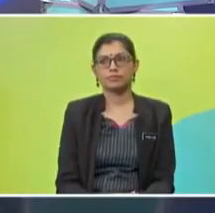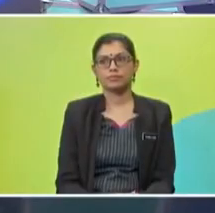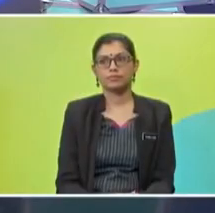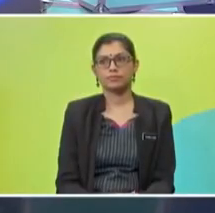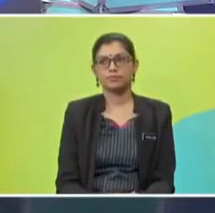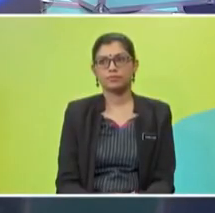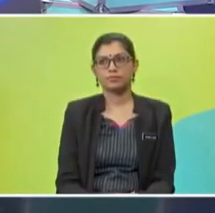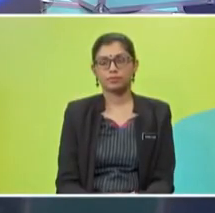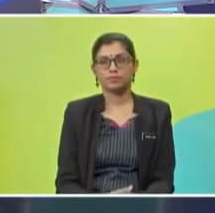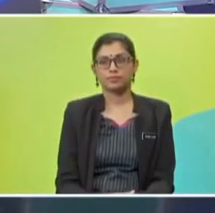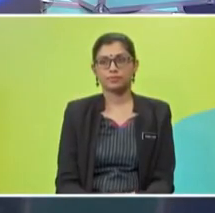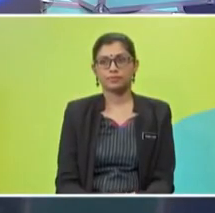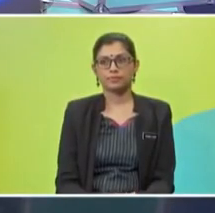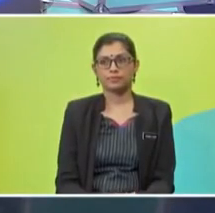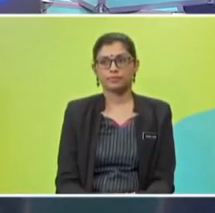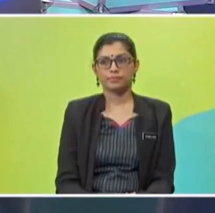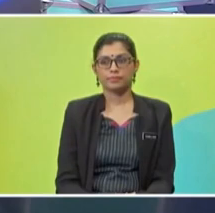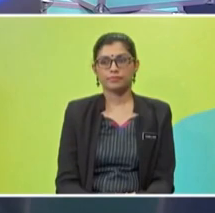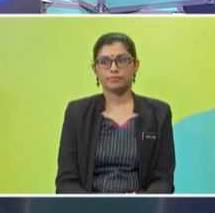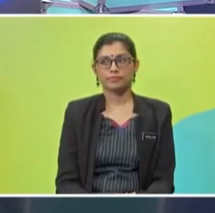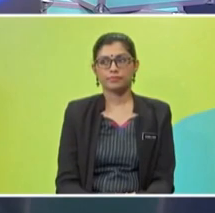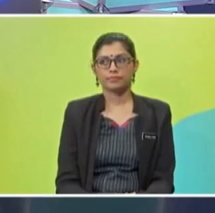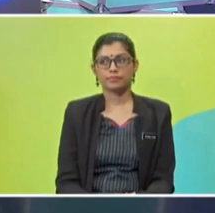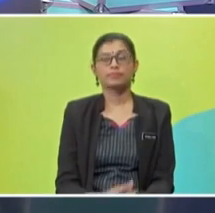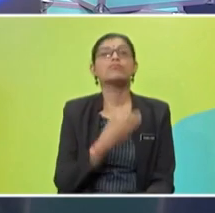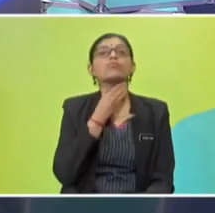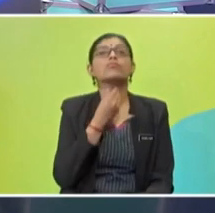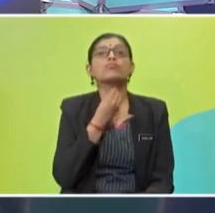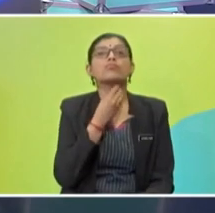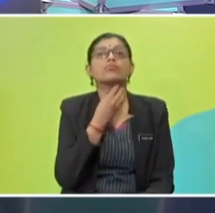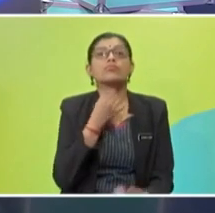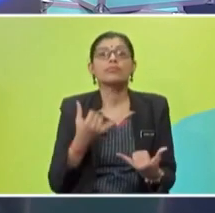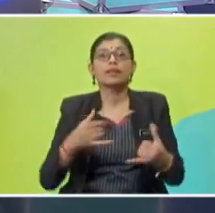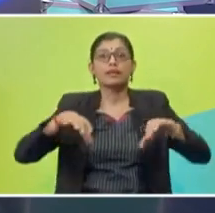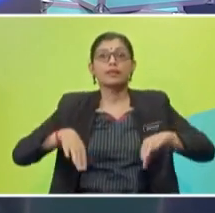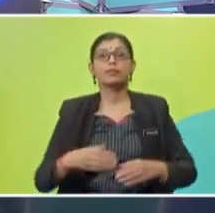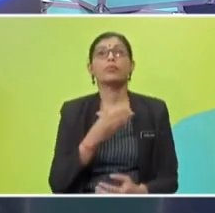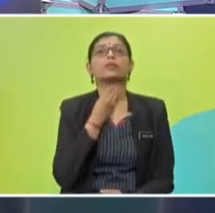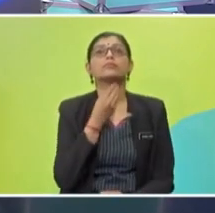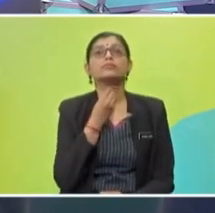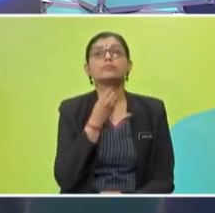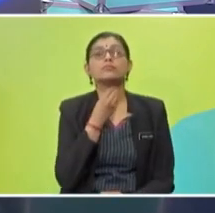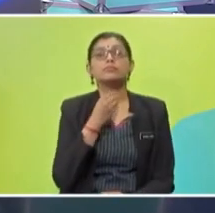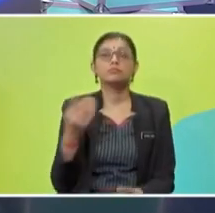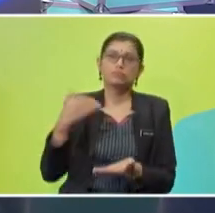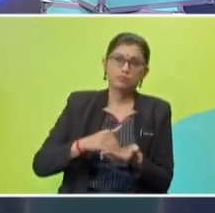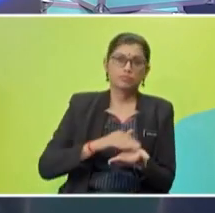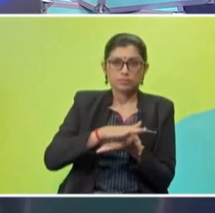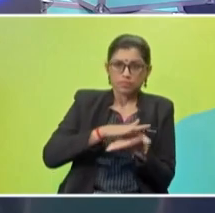Oke dan bawah bawah bawah mungkin Maulid